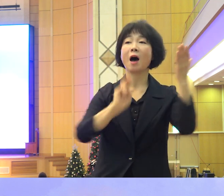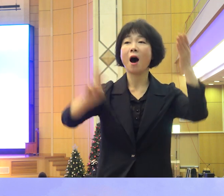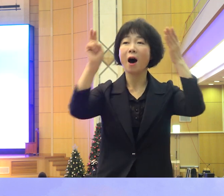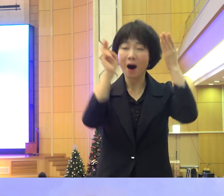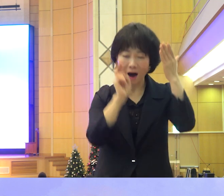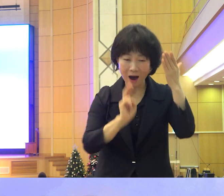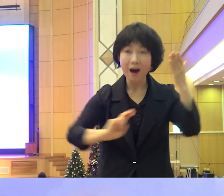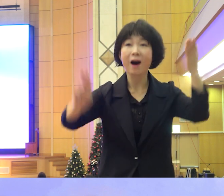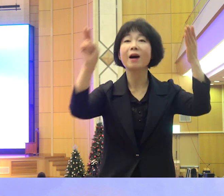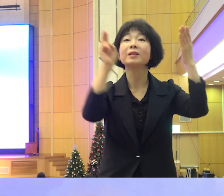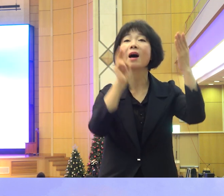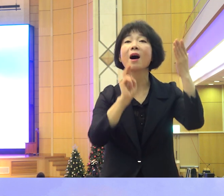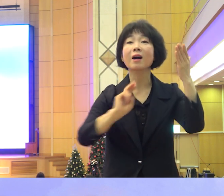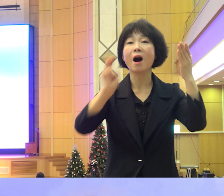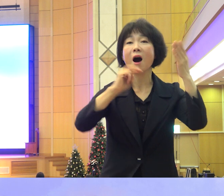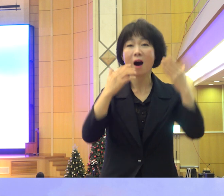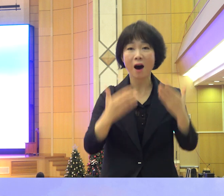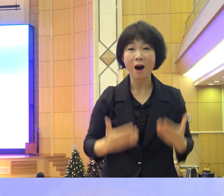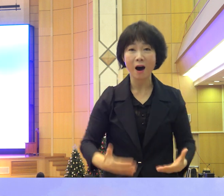주님을